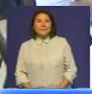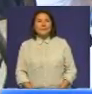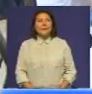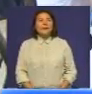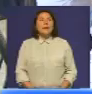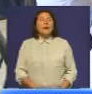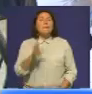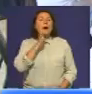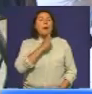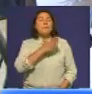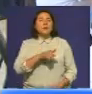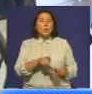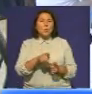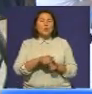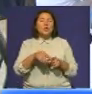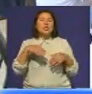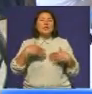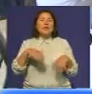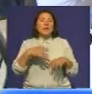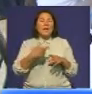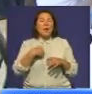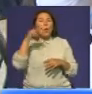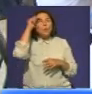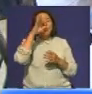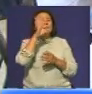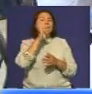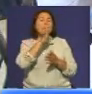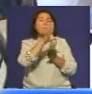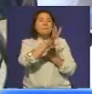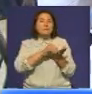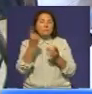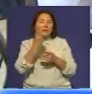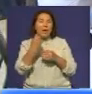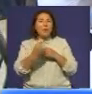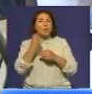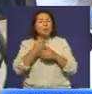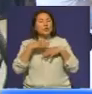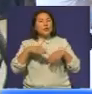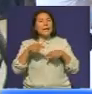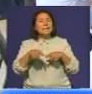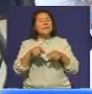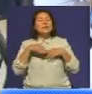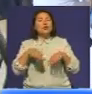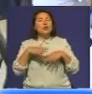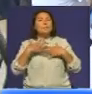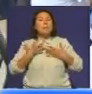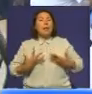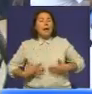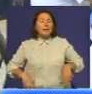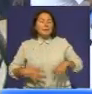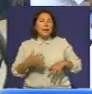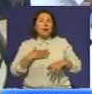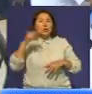Моя мама тоже швея. До прихода в кружок я училась у мамы. Она научила меня шить, а здесь я научилась шить платья.